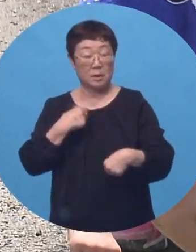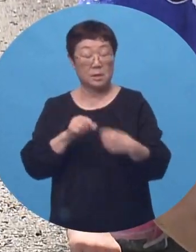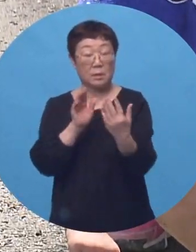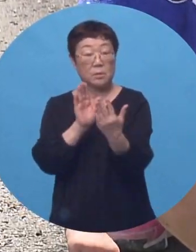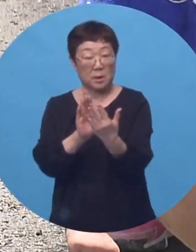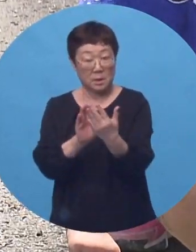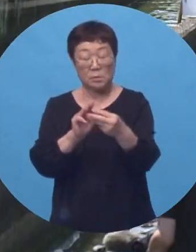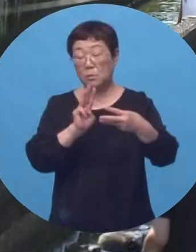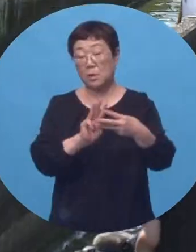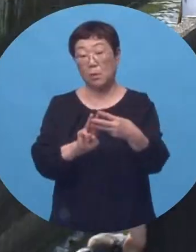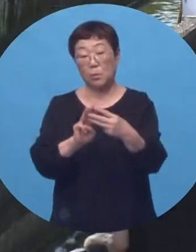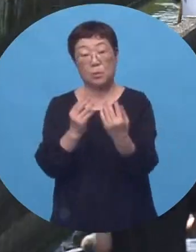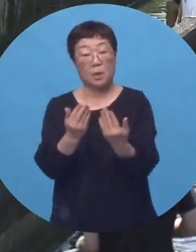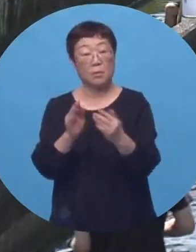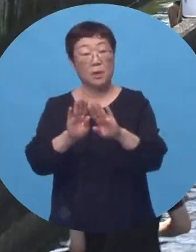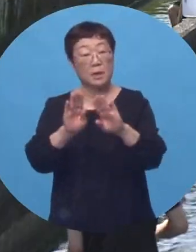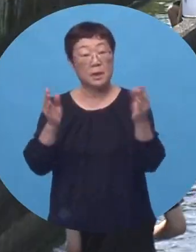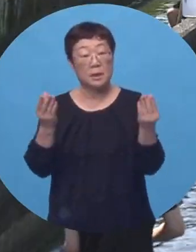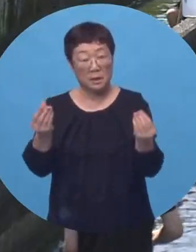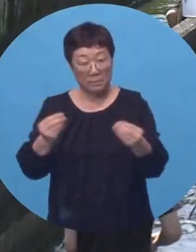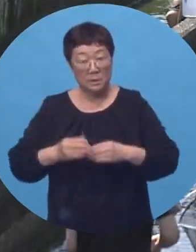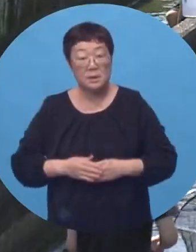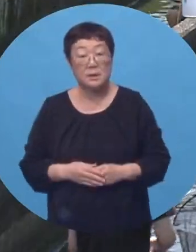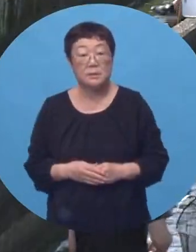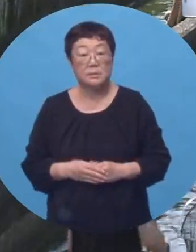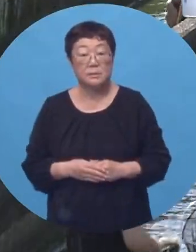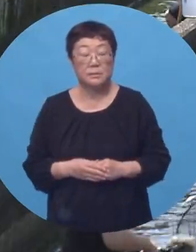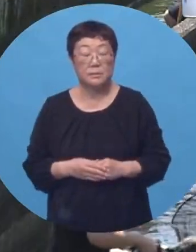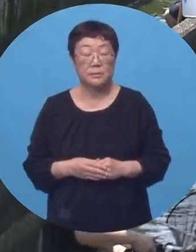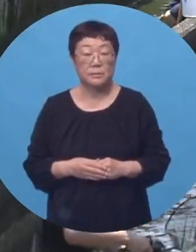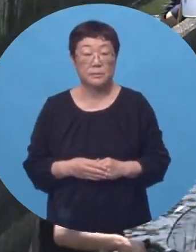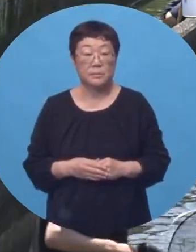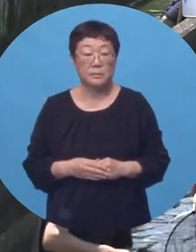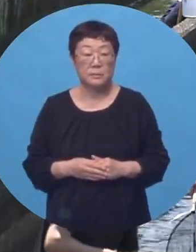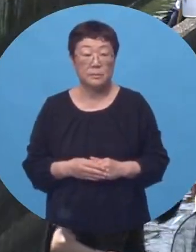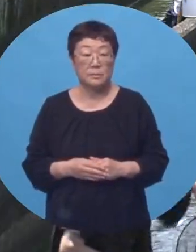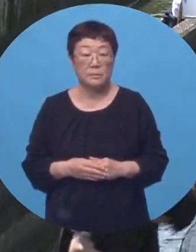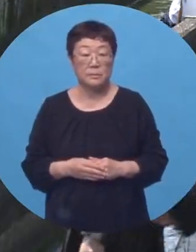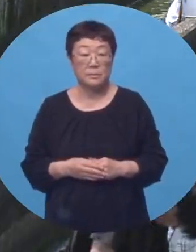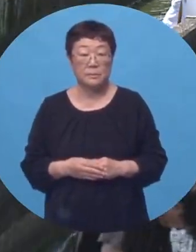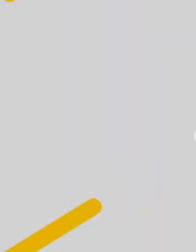対象にした田んぼの学校が開かれました。